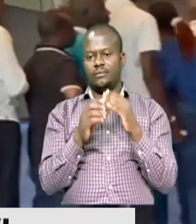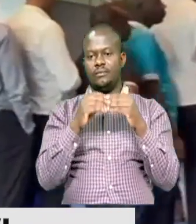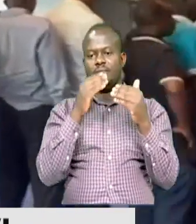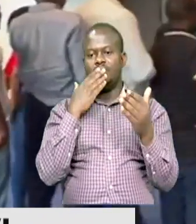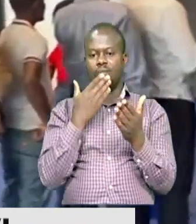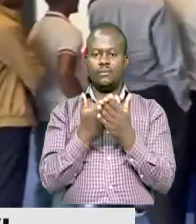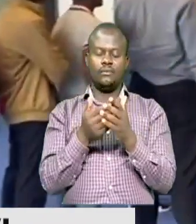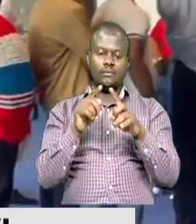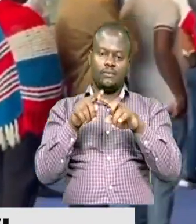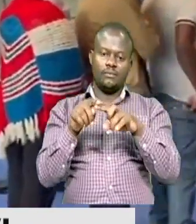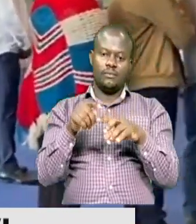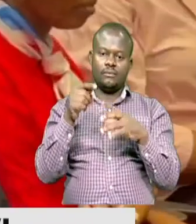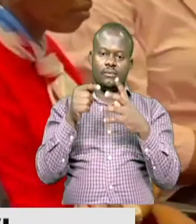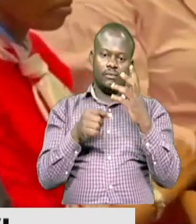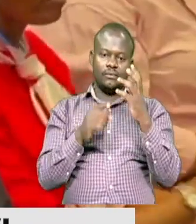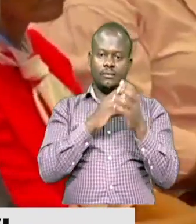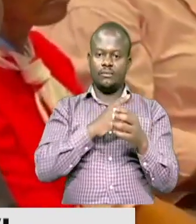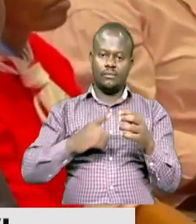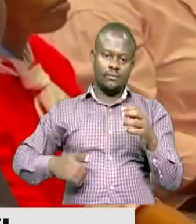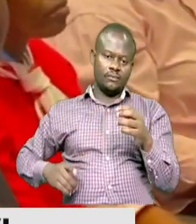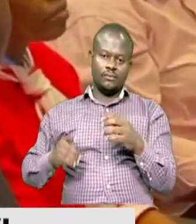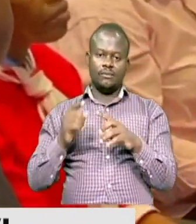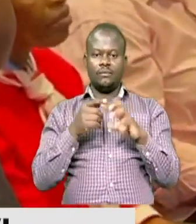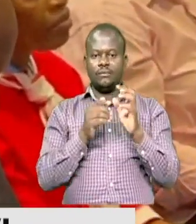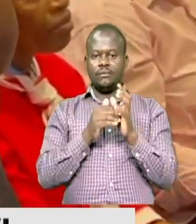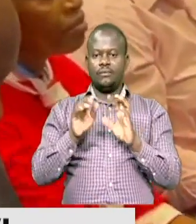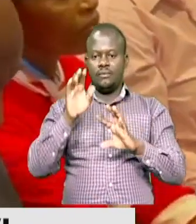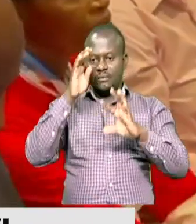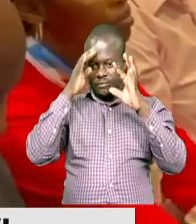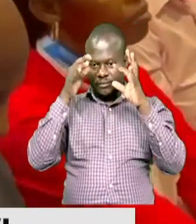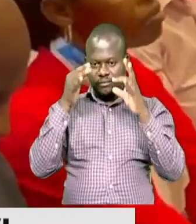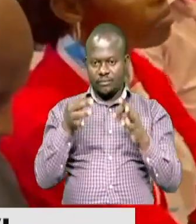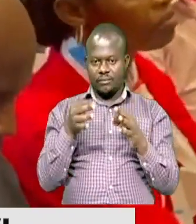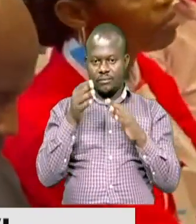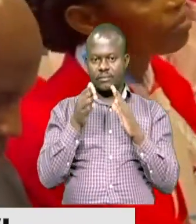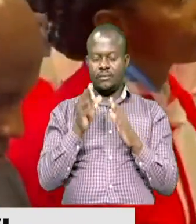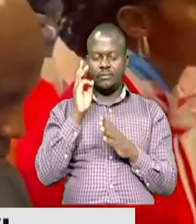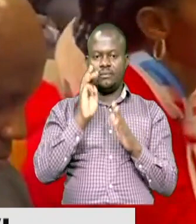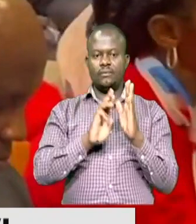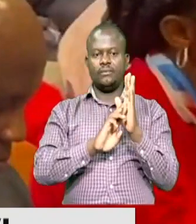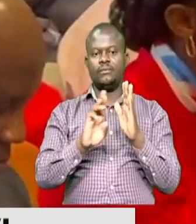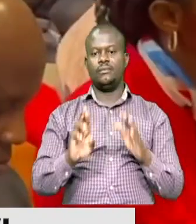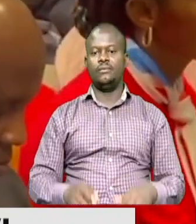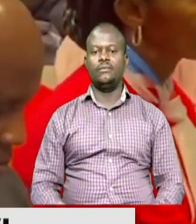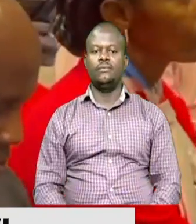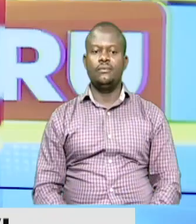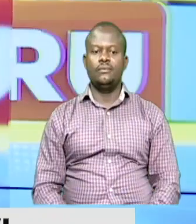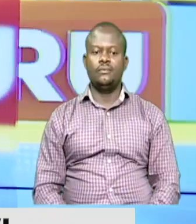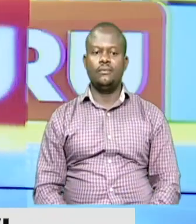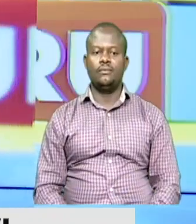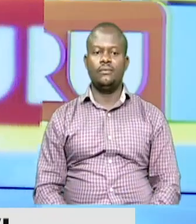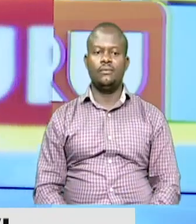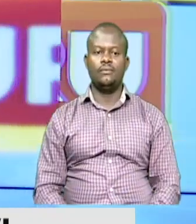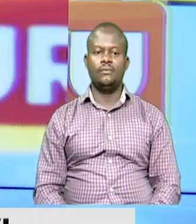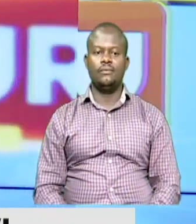myiza ishingiye kuri demokarasi, kuba barimo bihitiramo umukandida uzabahagararira.